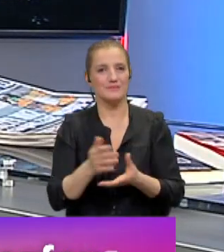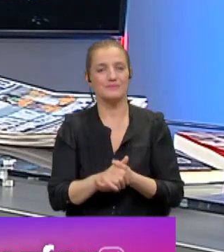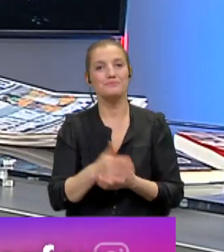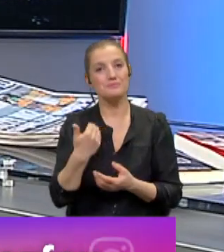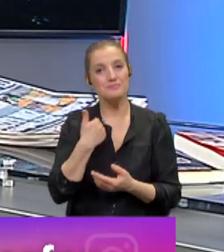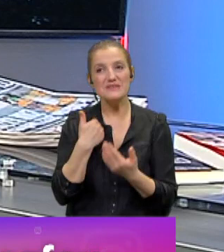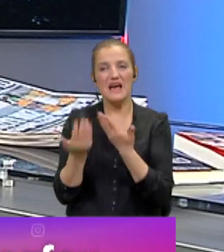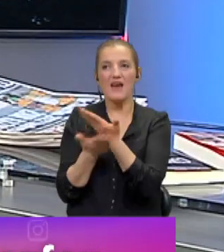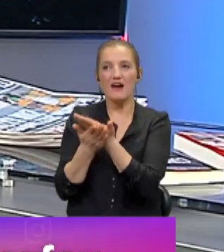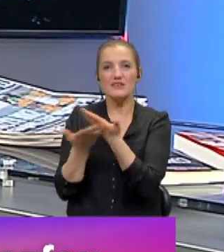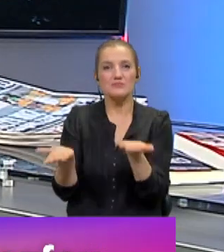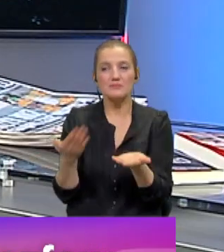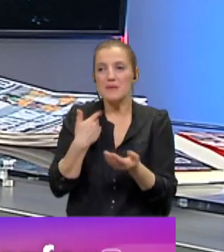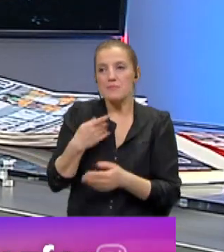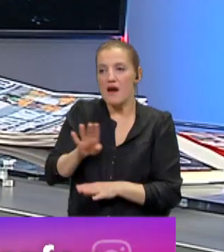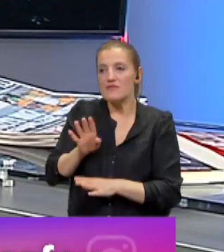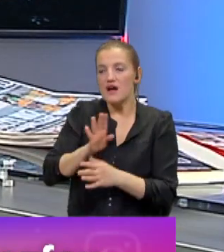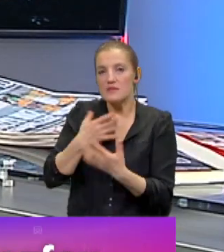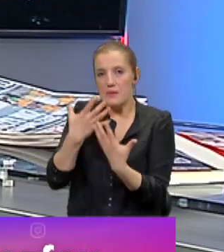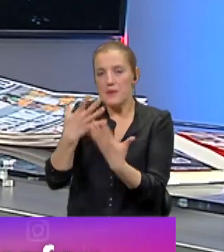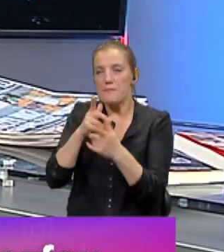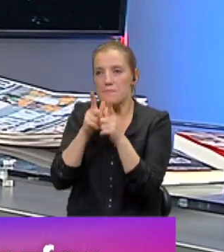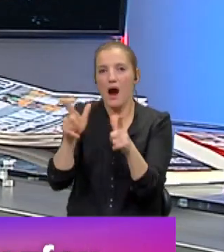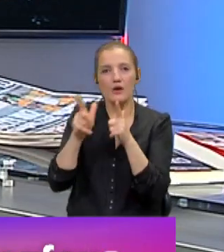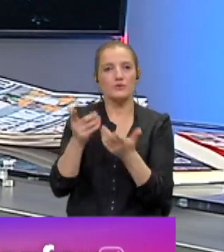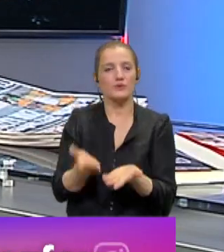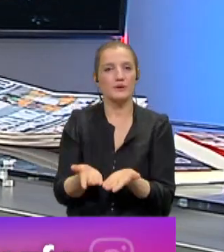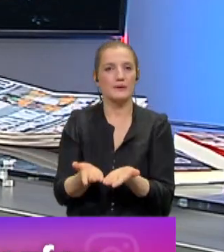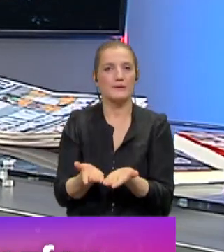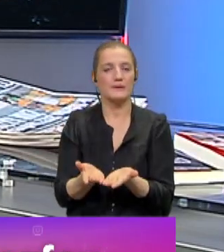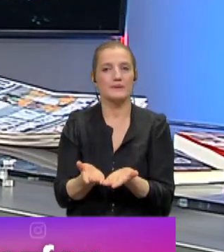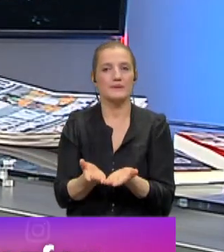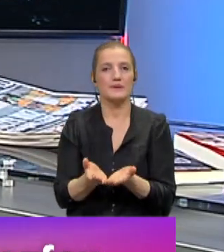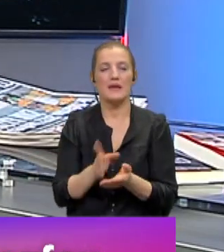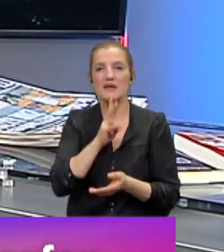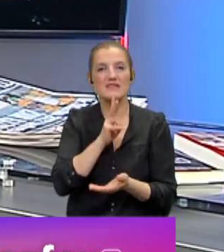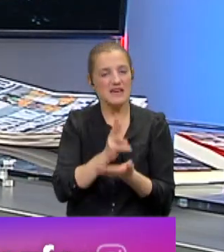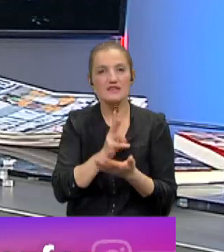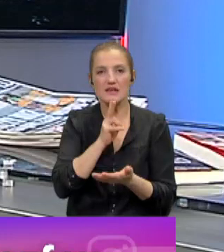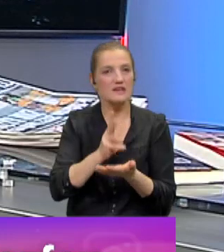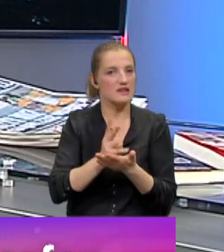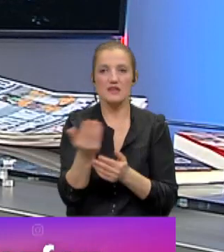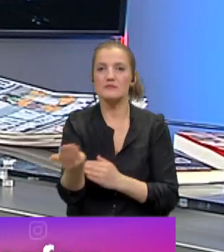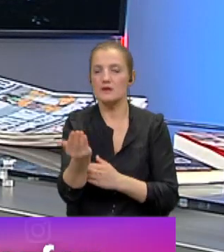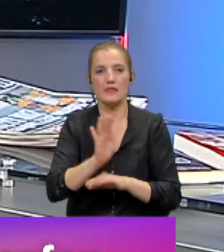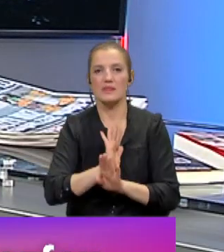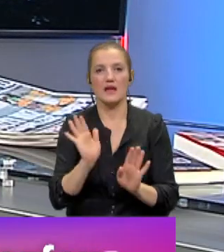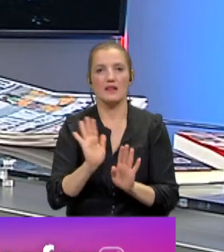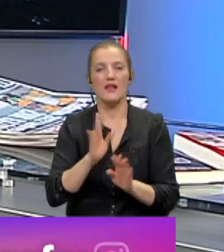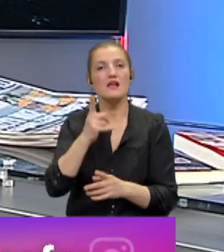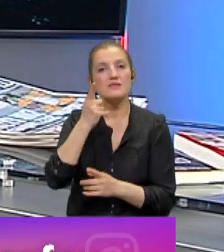Allah bize yardım edin evladıma yardım edin diye bağırıyordu orada kesinlikle kesinlikle ama kesinlikle edilemiyordu